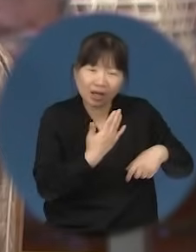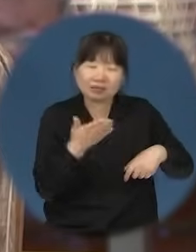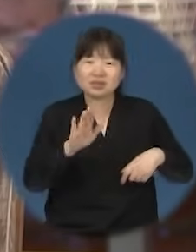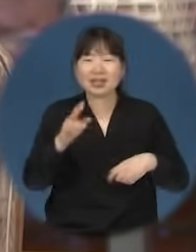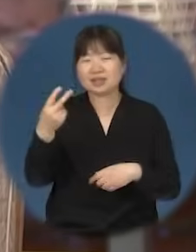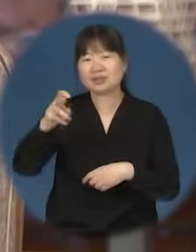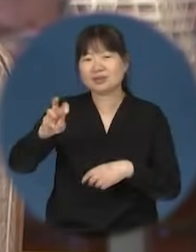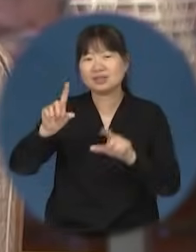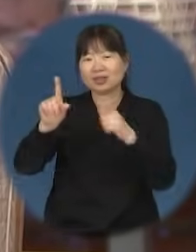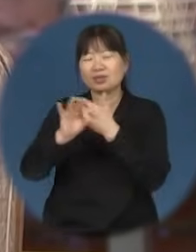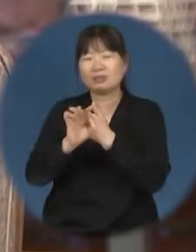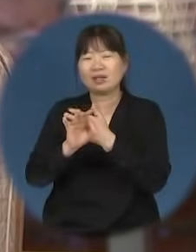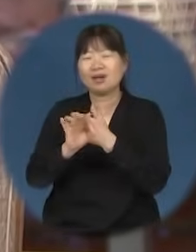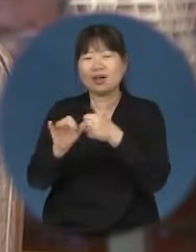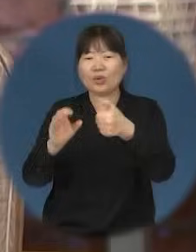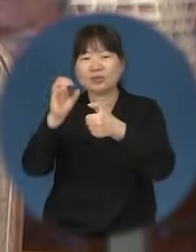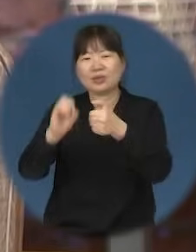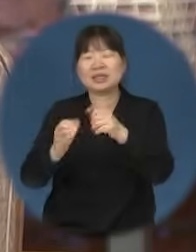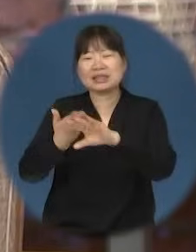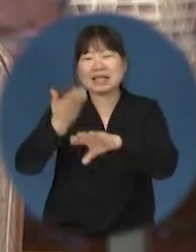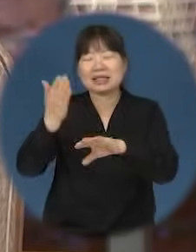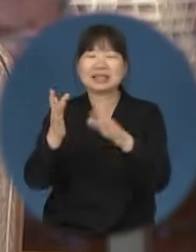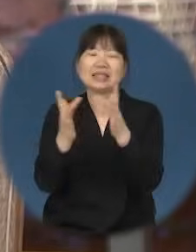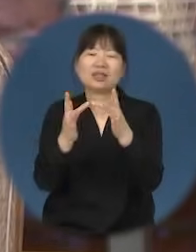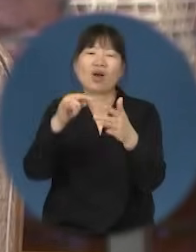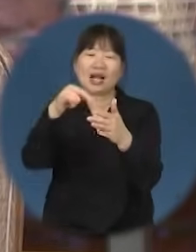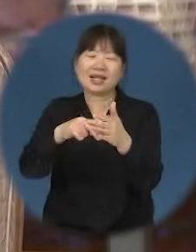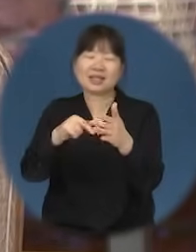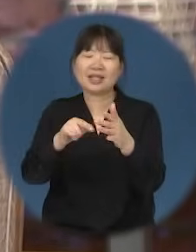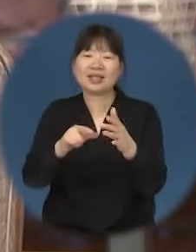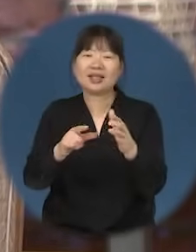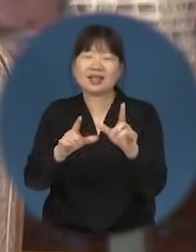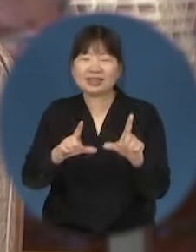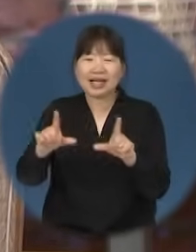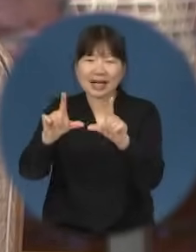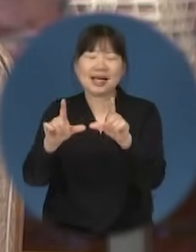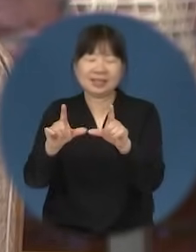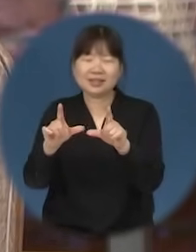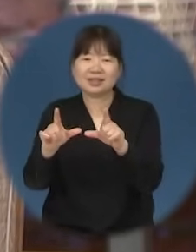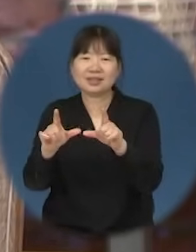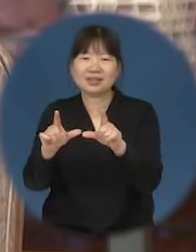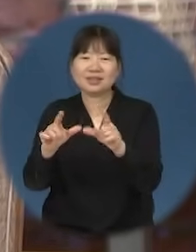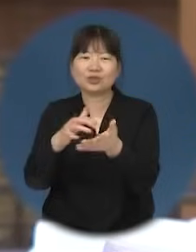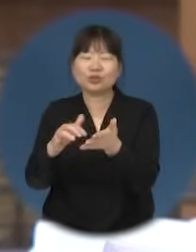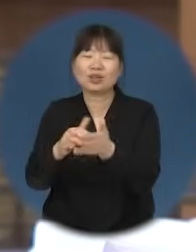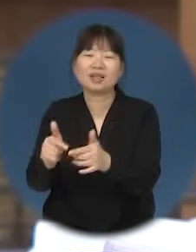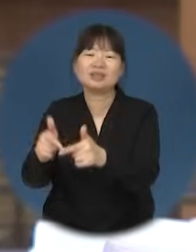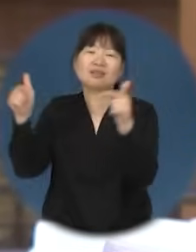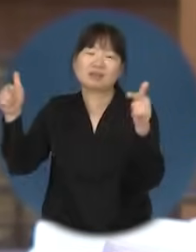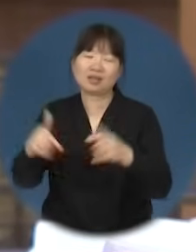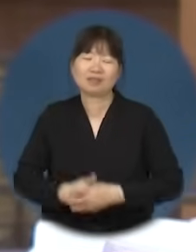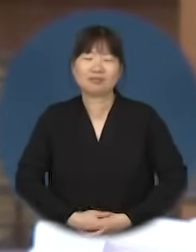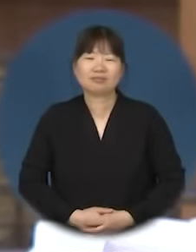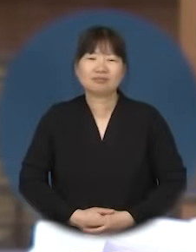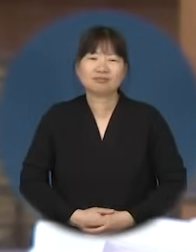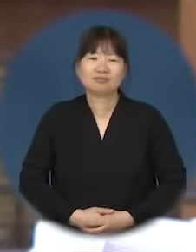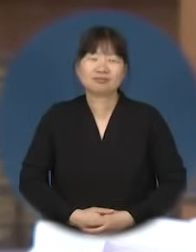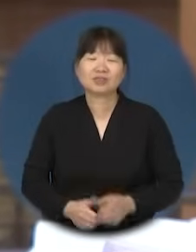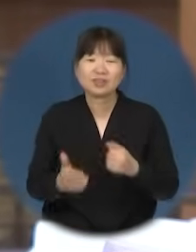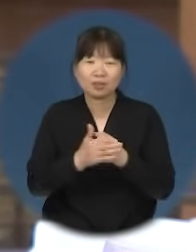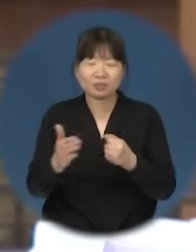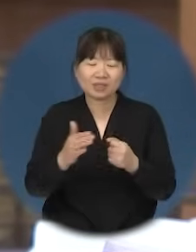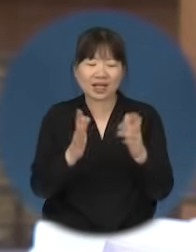2030년인가 되면은 50% 이상이 다 가상 세계에서 우리가 생활하게 되는데 그 기회를 놓치는 거예요. 그럼 이제 그런 식으로